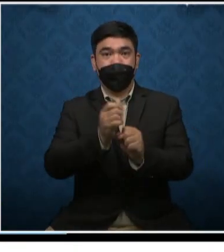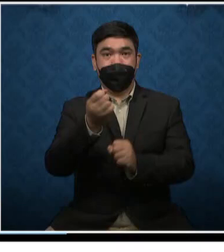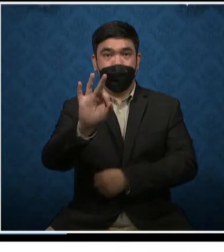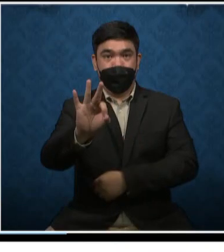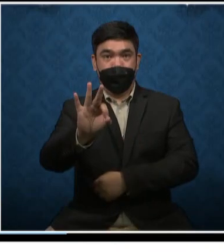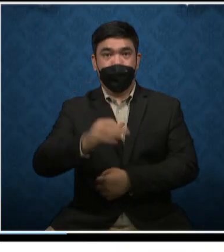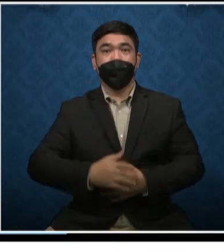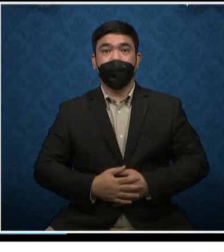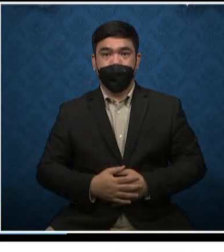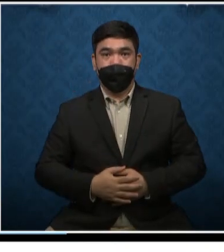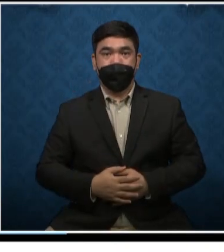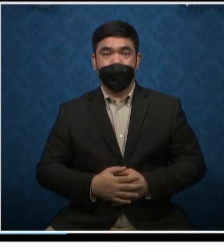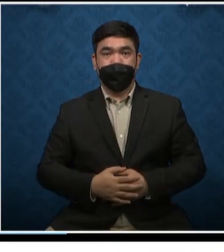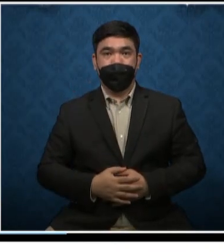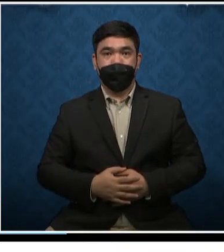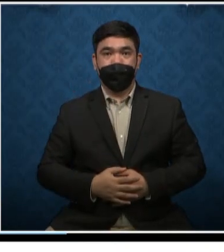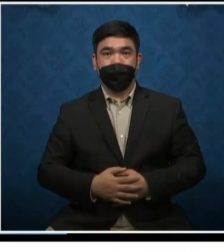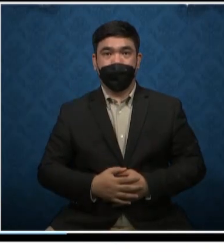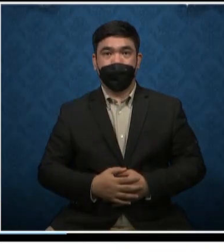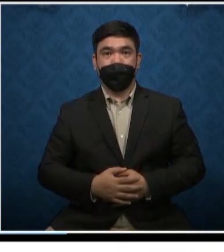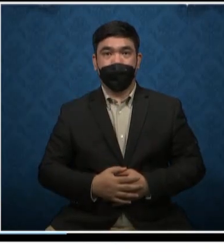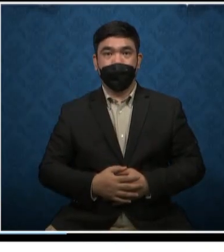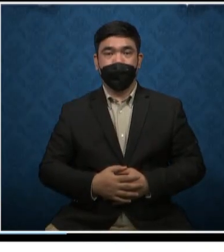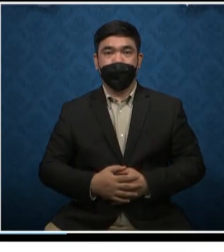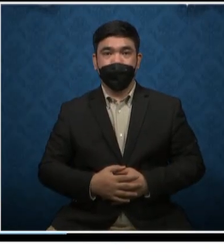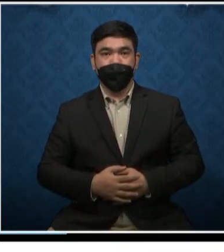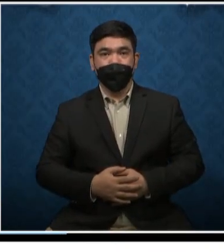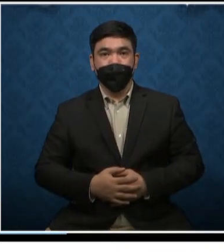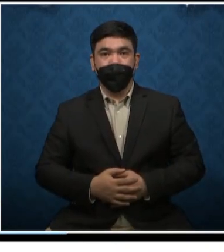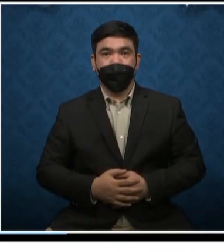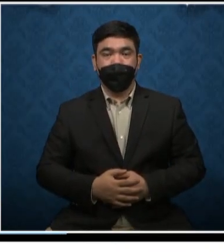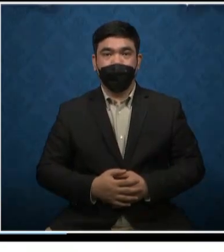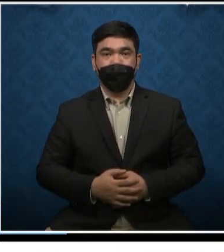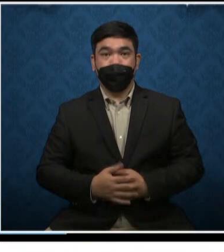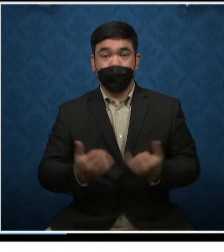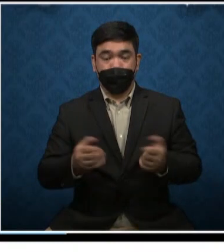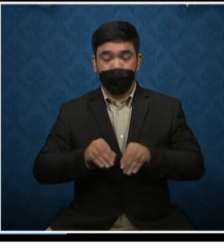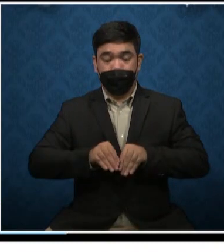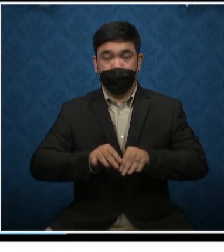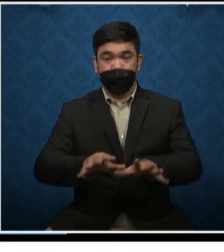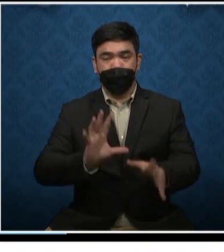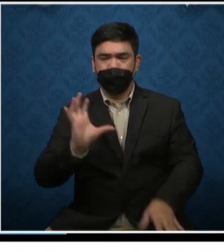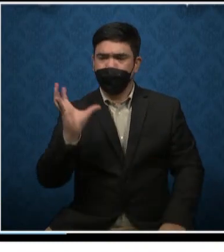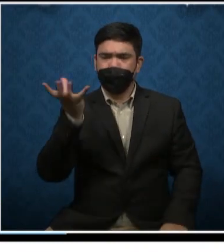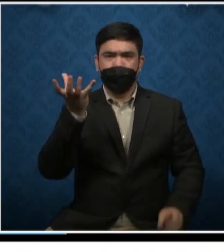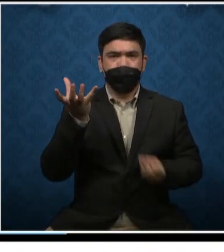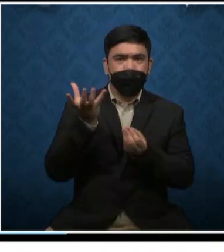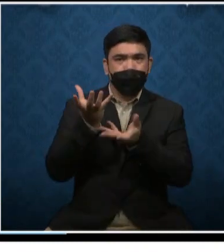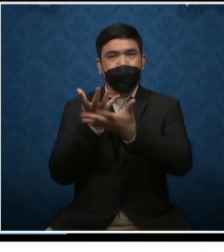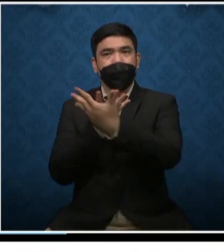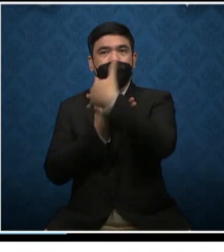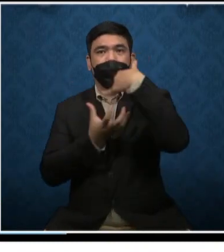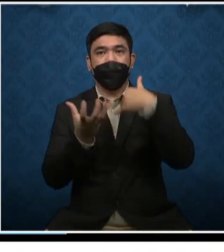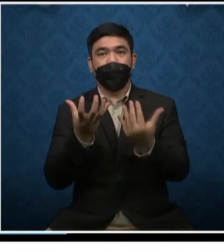า2019หรือโควิด19ที่แพร่ไปทั่วโลกและแนว